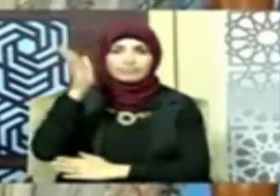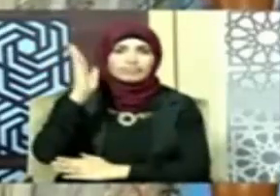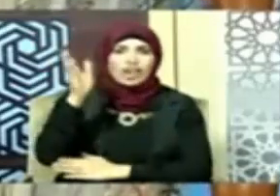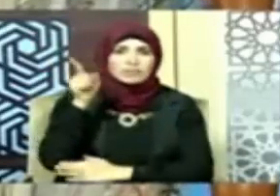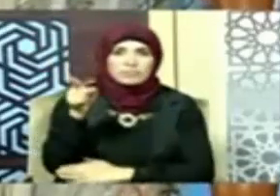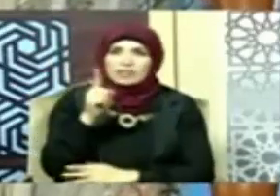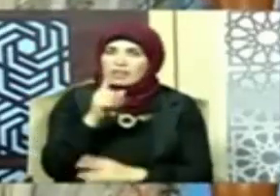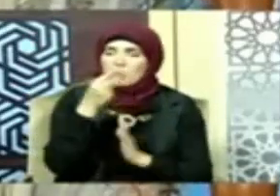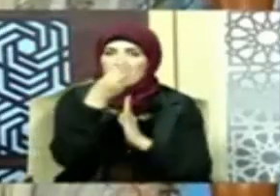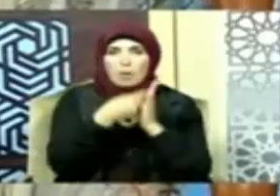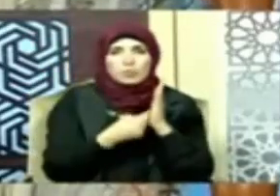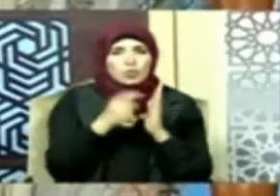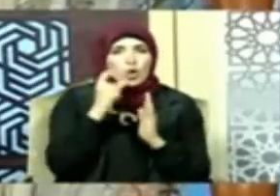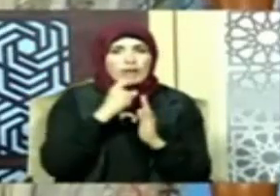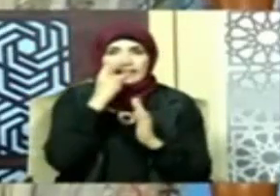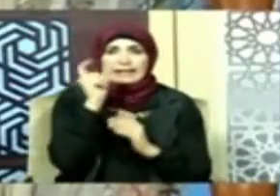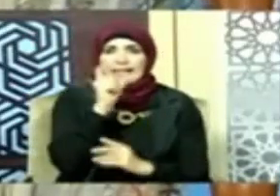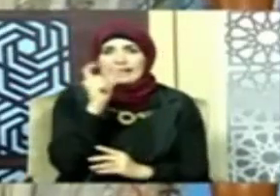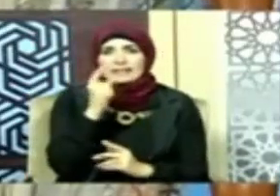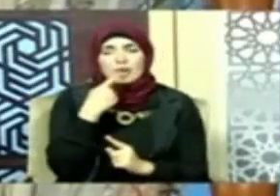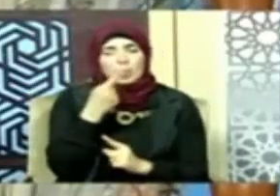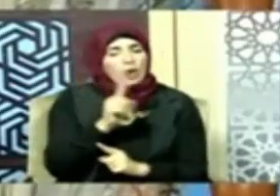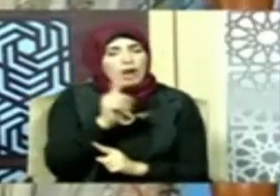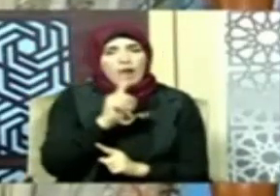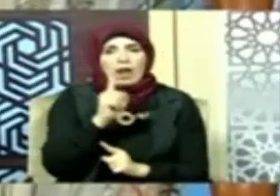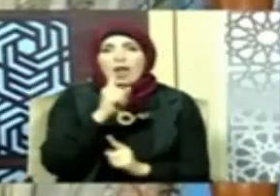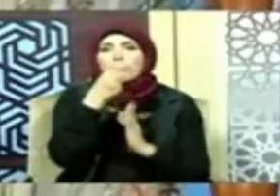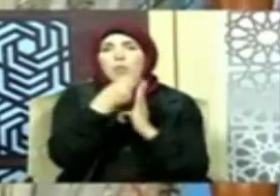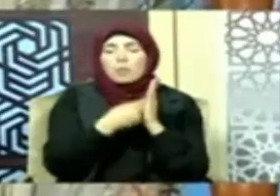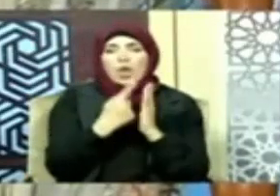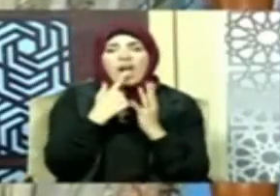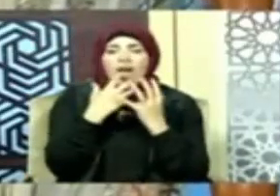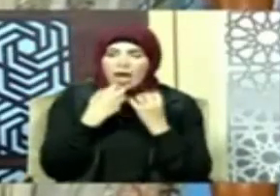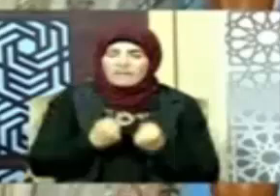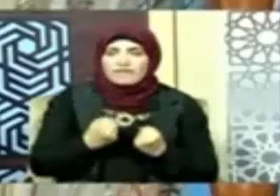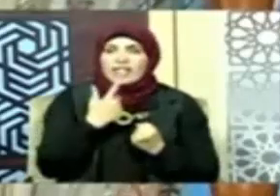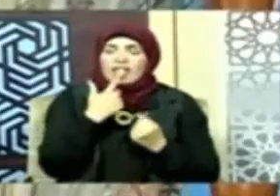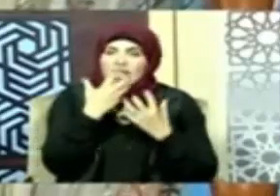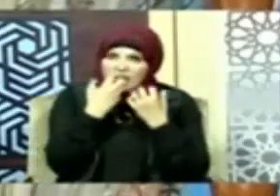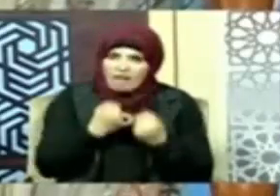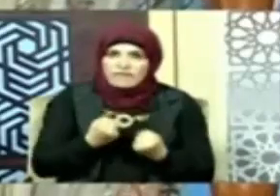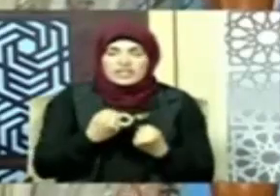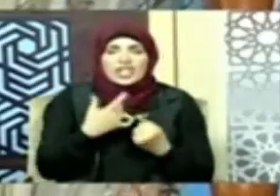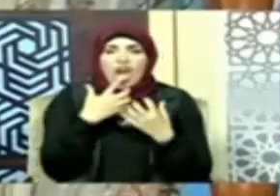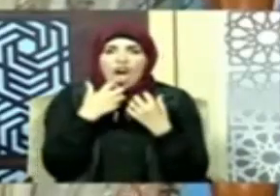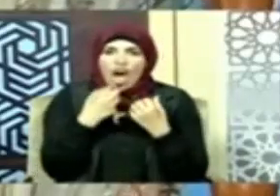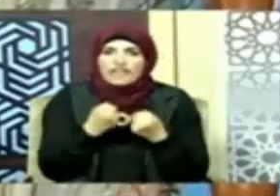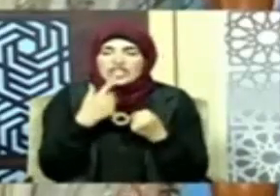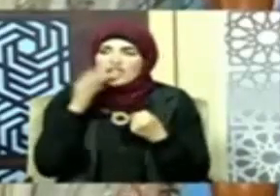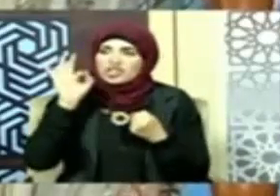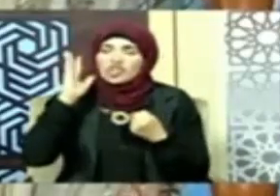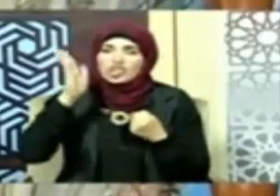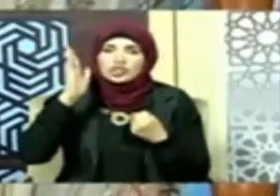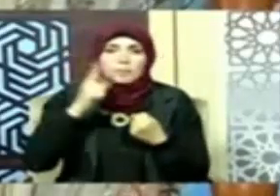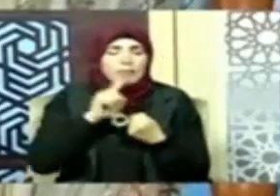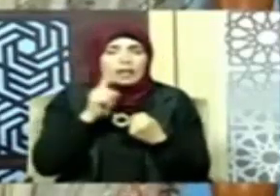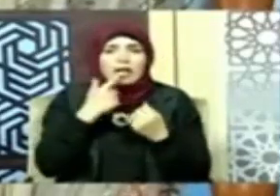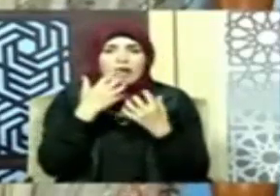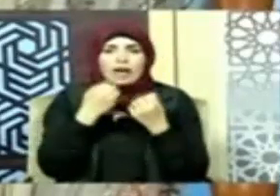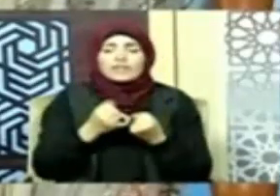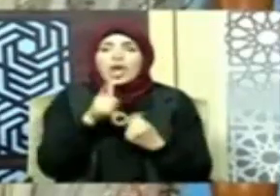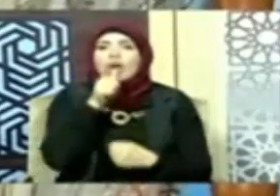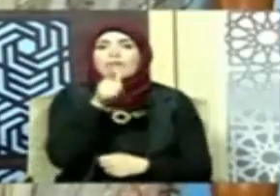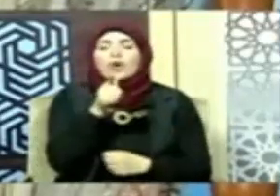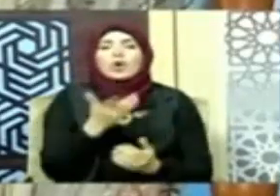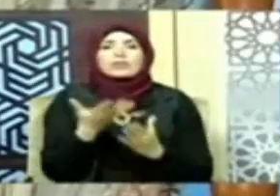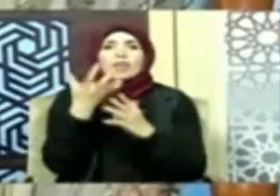جزافا، وأمرنا بعفة اللسان والفرج والبطن، فقال صلى الله عليه وسلم: